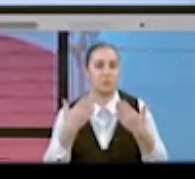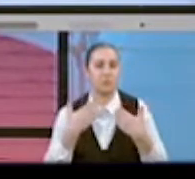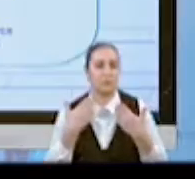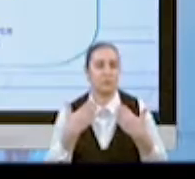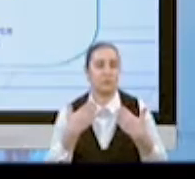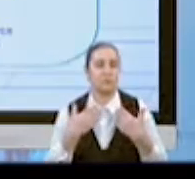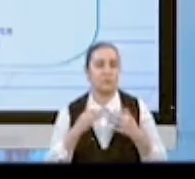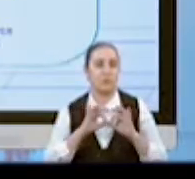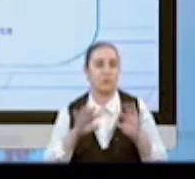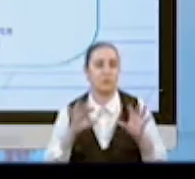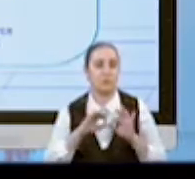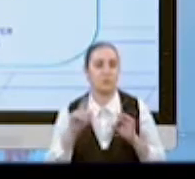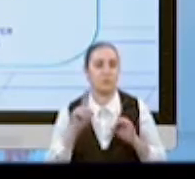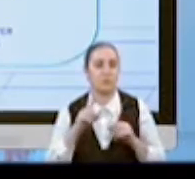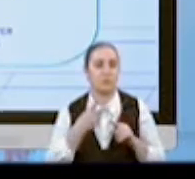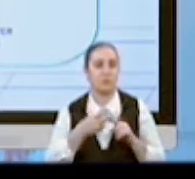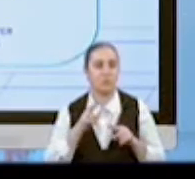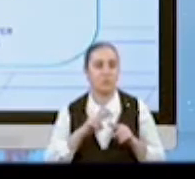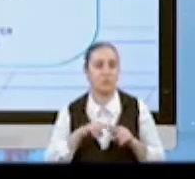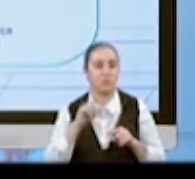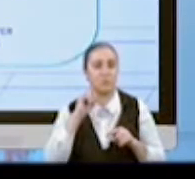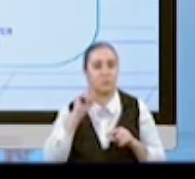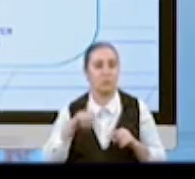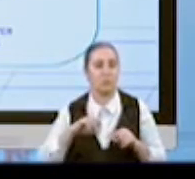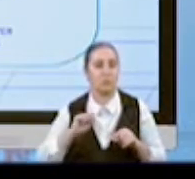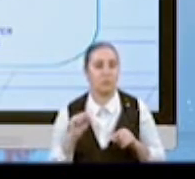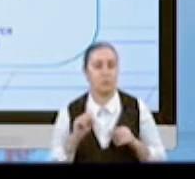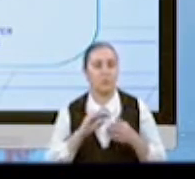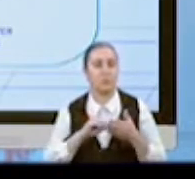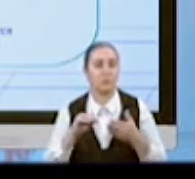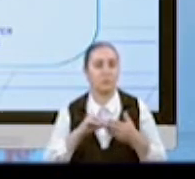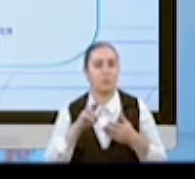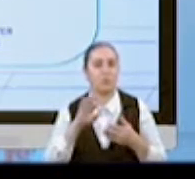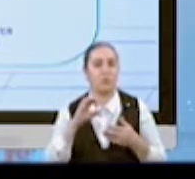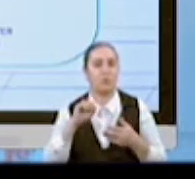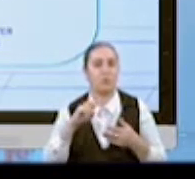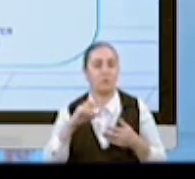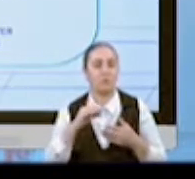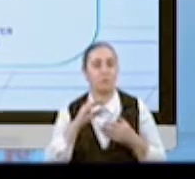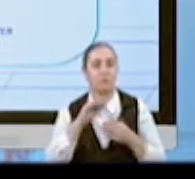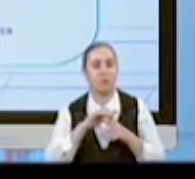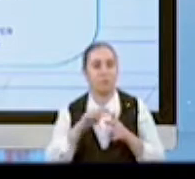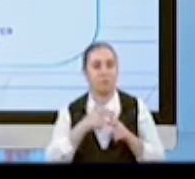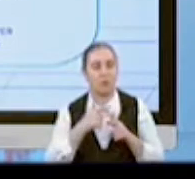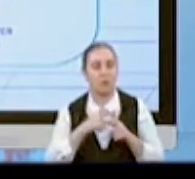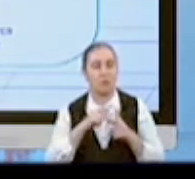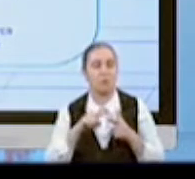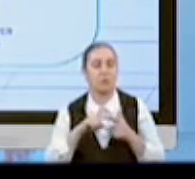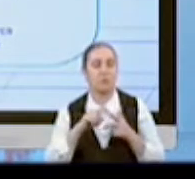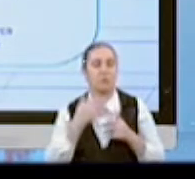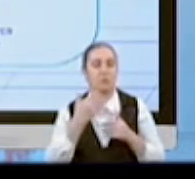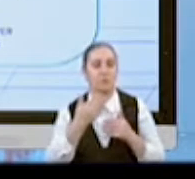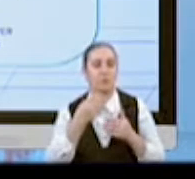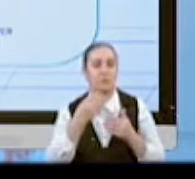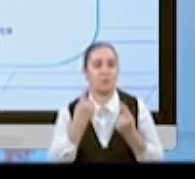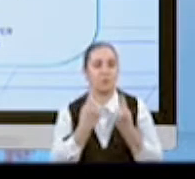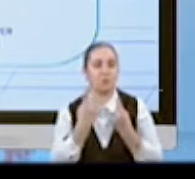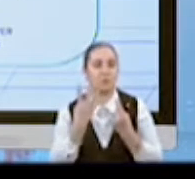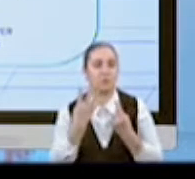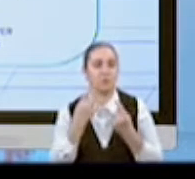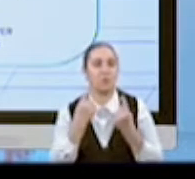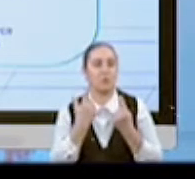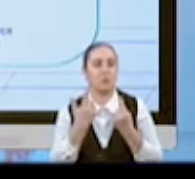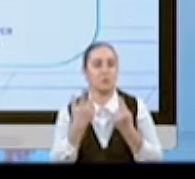Прочитайте, объясните, что значит уметь дружить. Напишите по алфавиту фамилии, имена 3-4 ваших